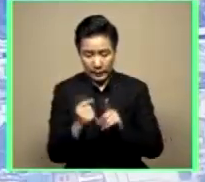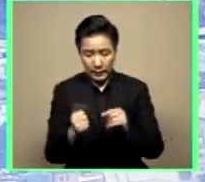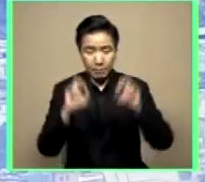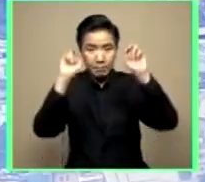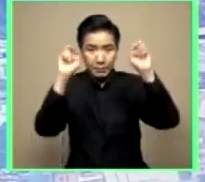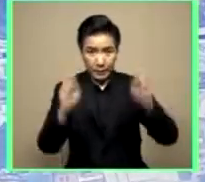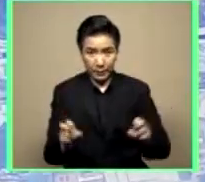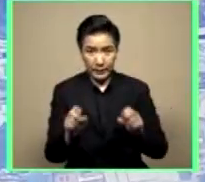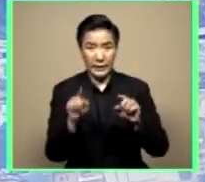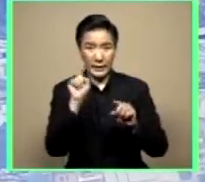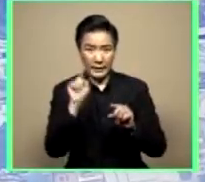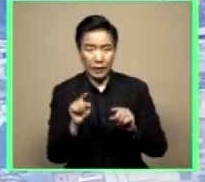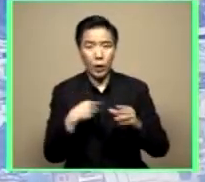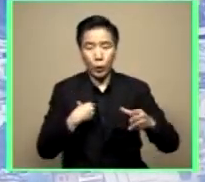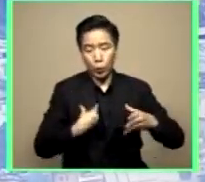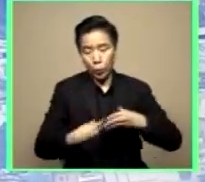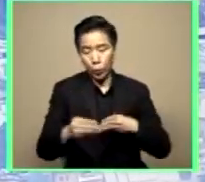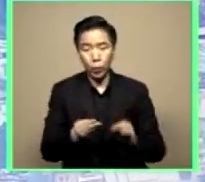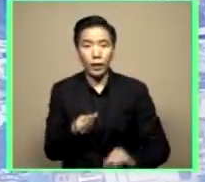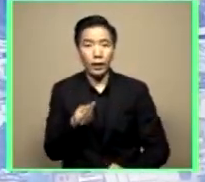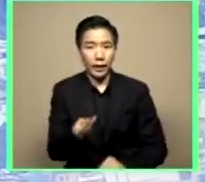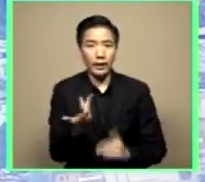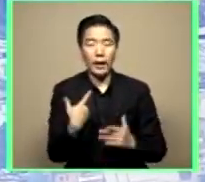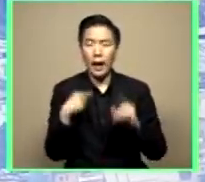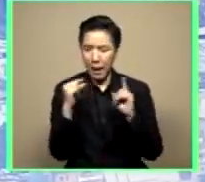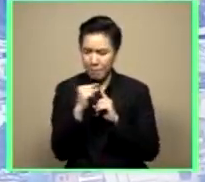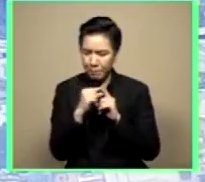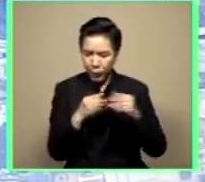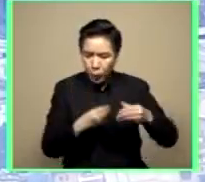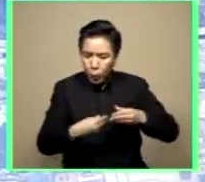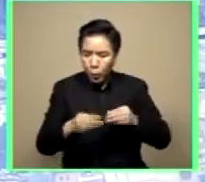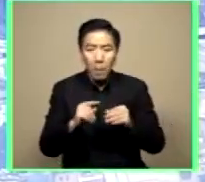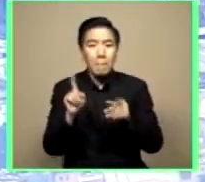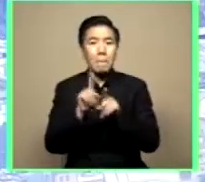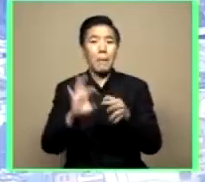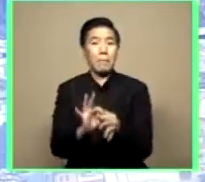างๆเหล่านี้ผ่อนปลนภาษาทางสื่อบอกว่าไปปลดล็อกมาแล้วนะครับ